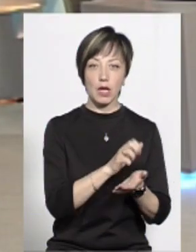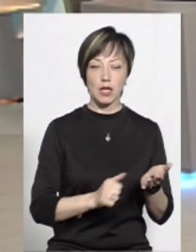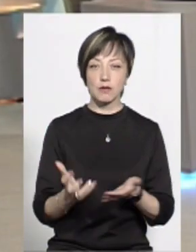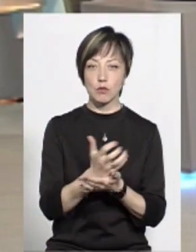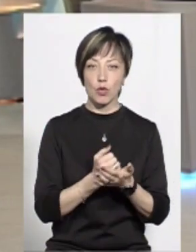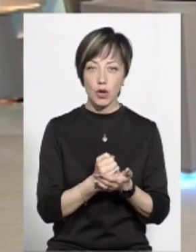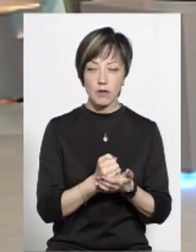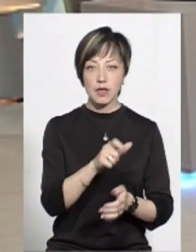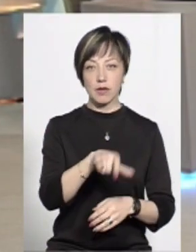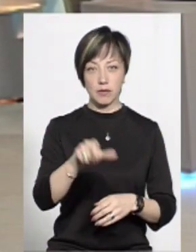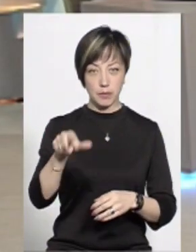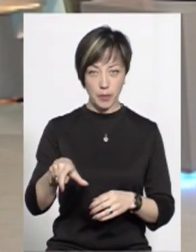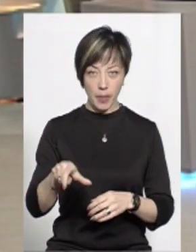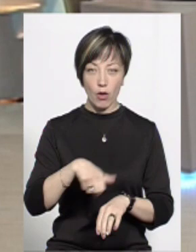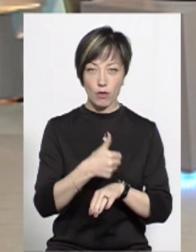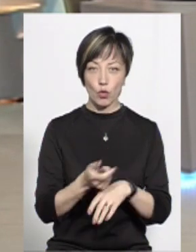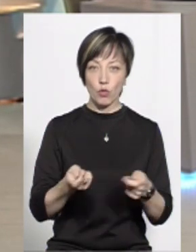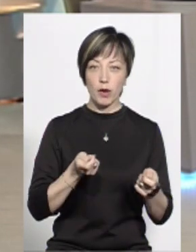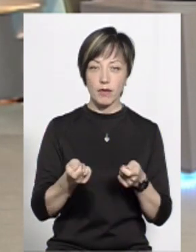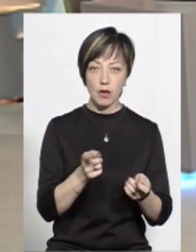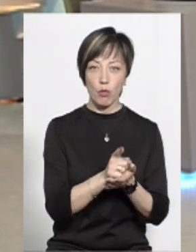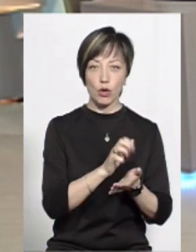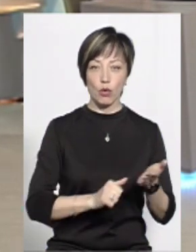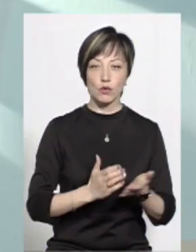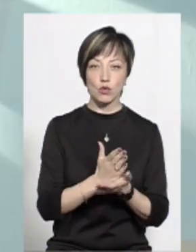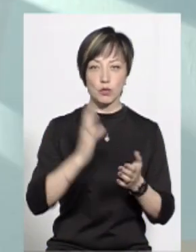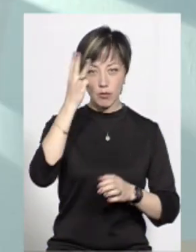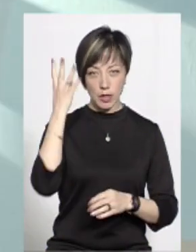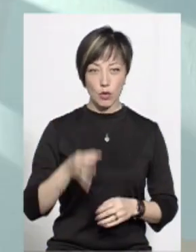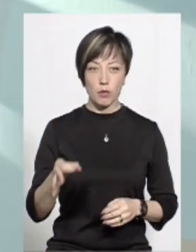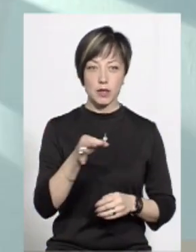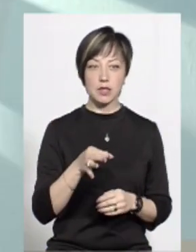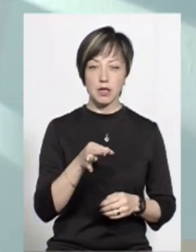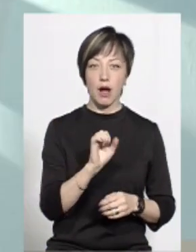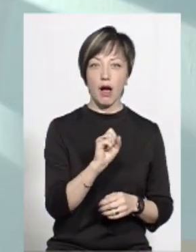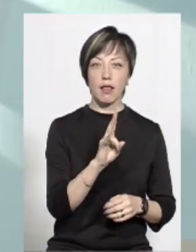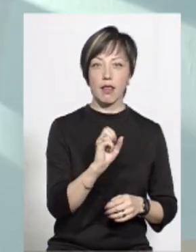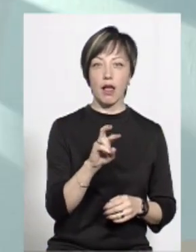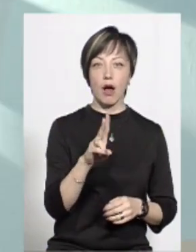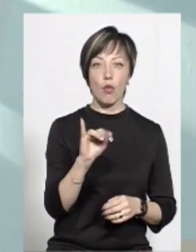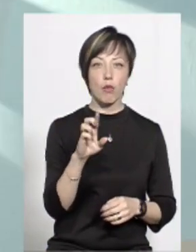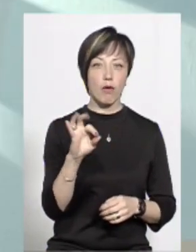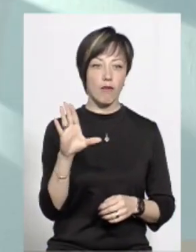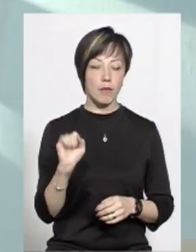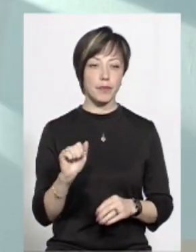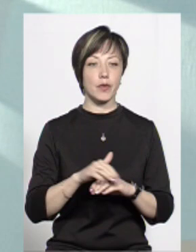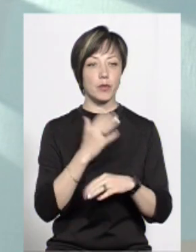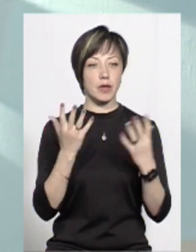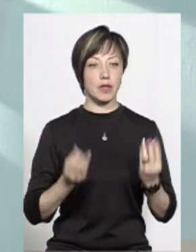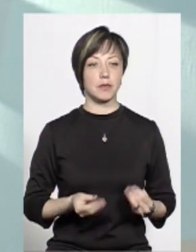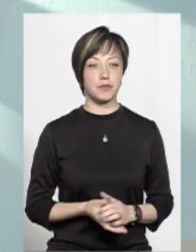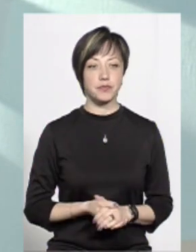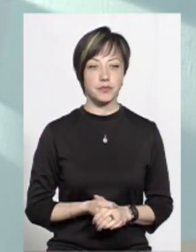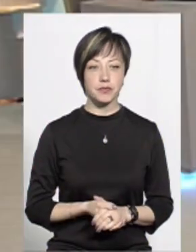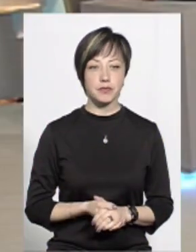податків і зборів з фізичних осіб, головного управління ДФС у Хмельницькій області Анною Якубовою. Здравствуйте. Доброго